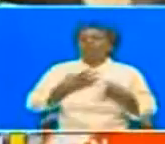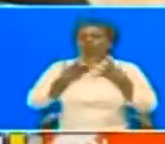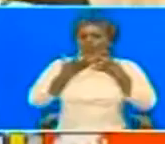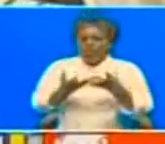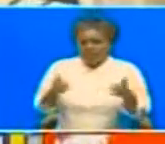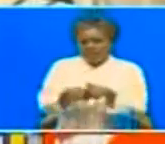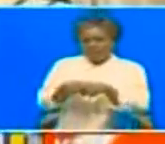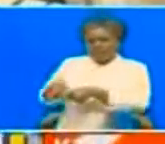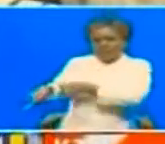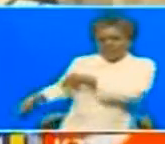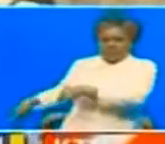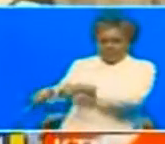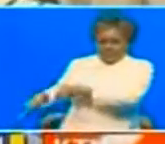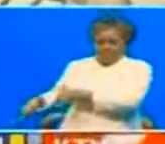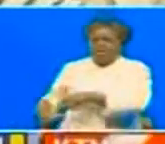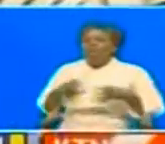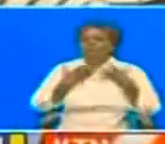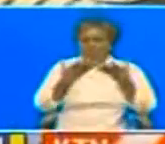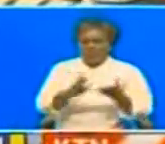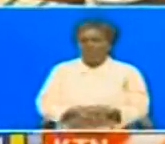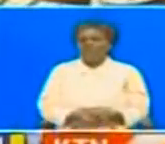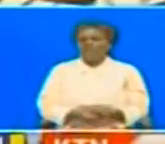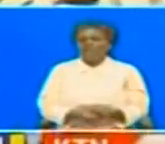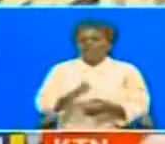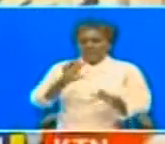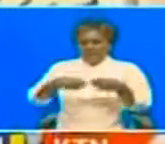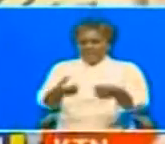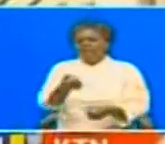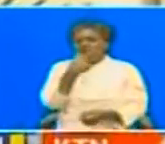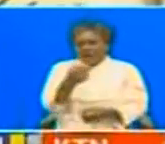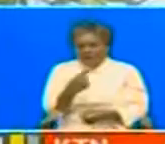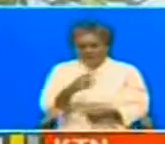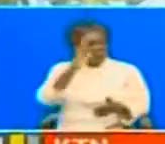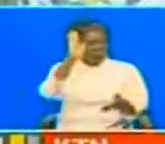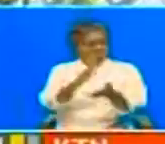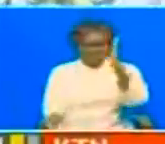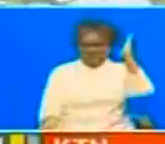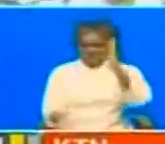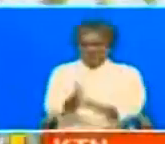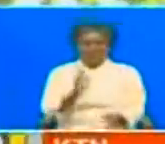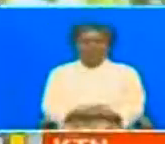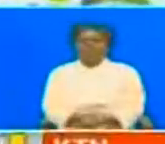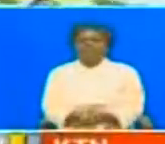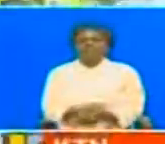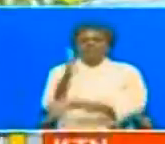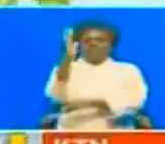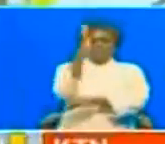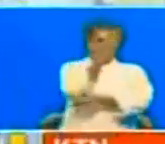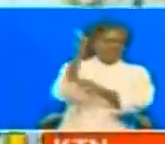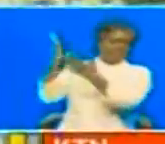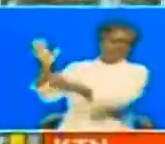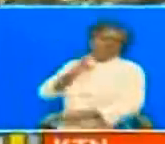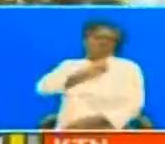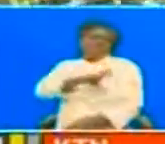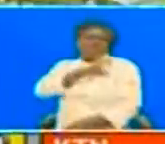na anaendesha, anatapika anaendesha. Kachukua dawa nikampatia yako wapi? Ni mtu unaogopewa na